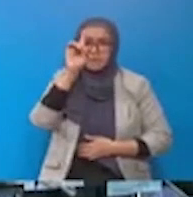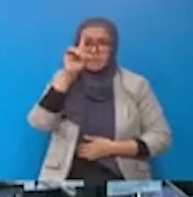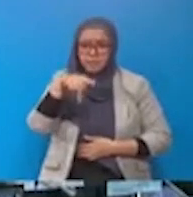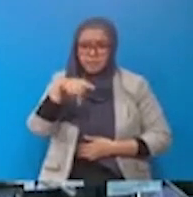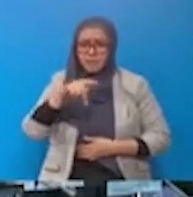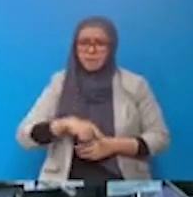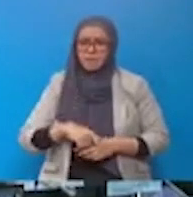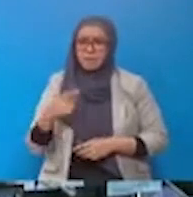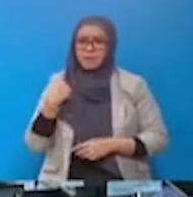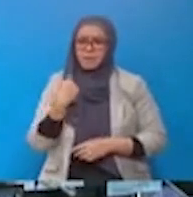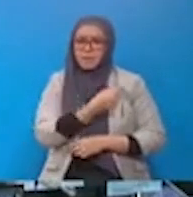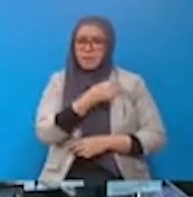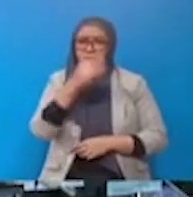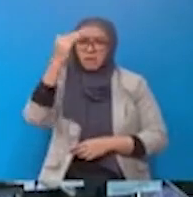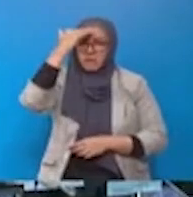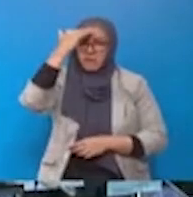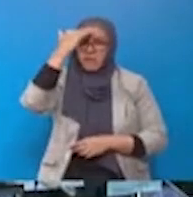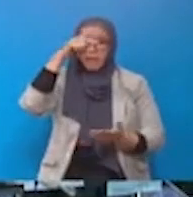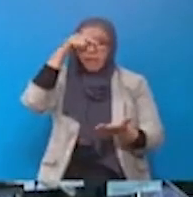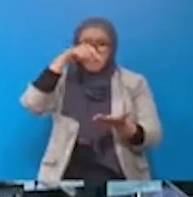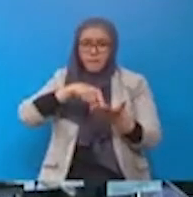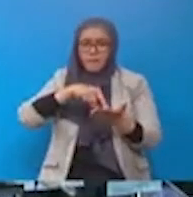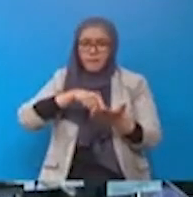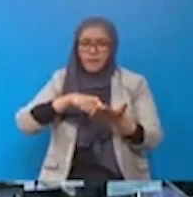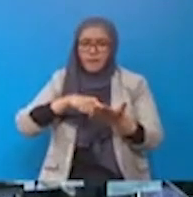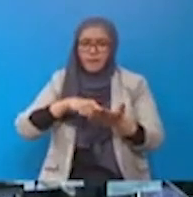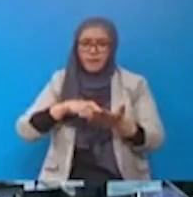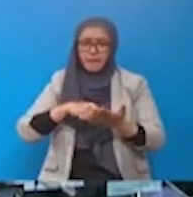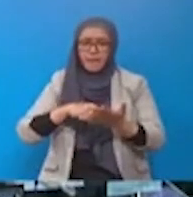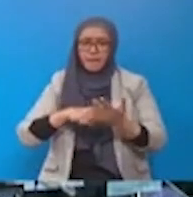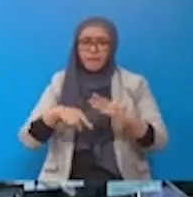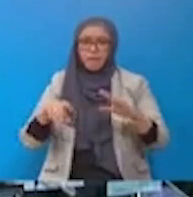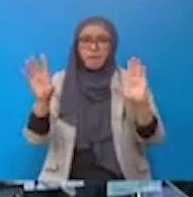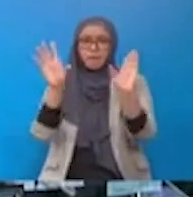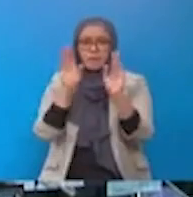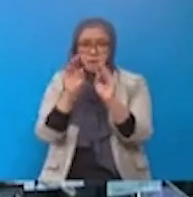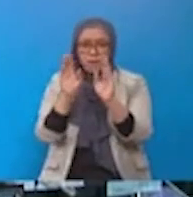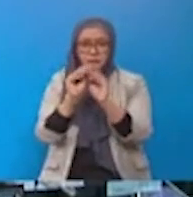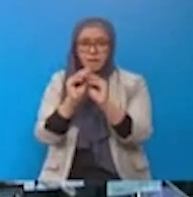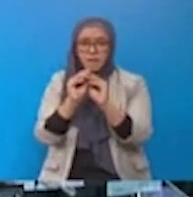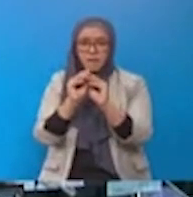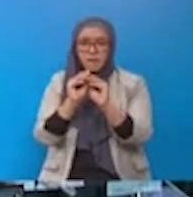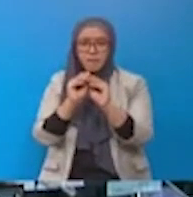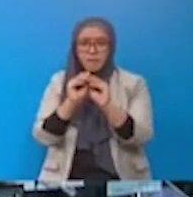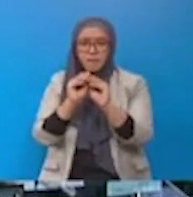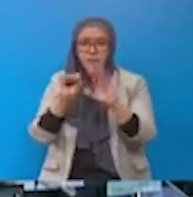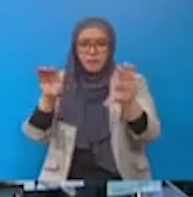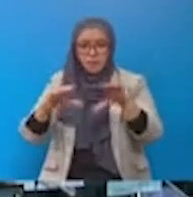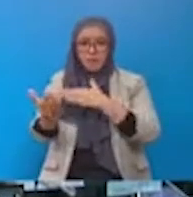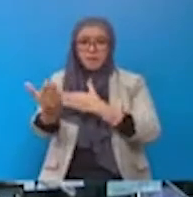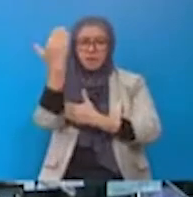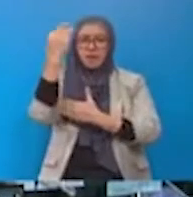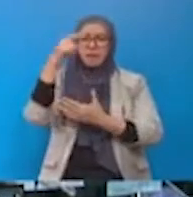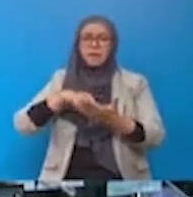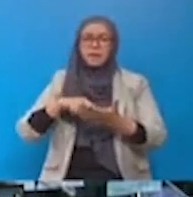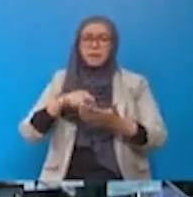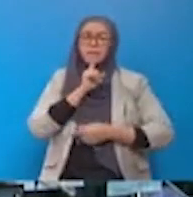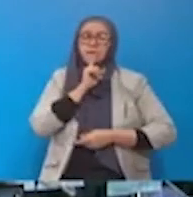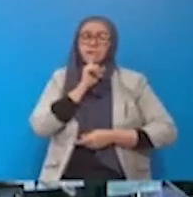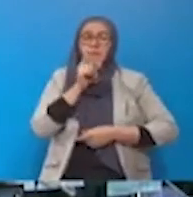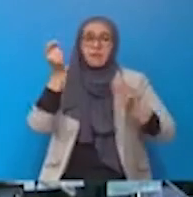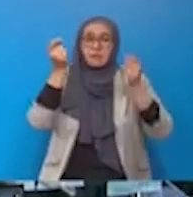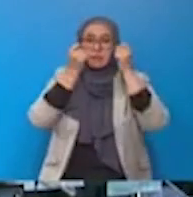bahwa ini adalah satu masyarakat jangan diadakan pada pagi ini dan ini amat terkejutlah